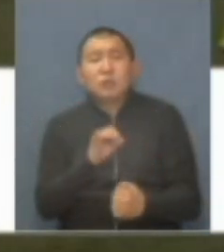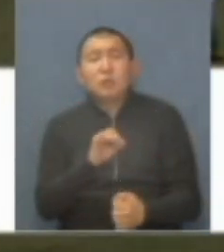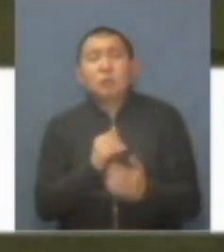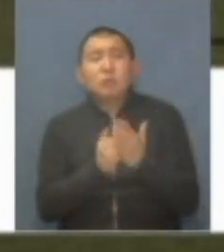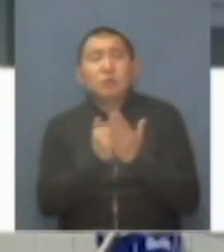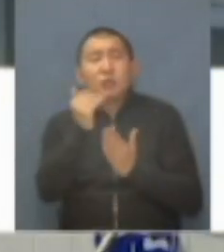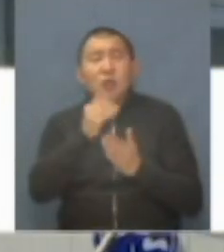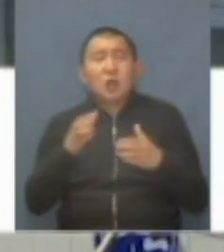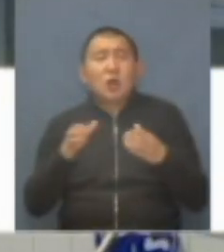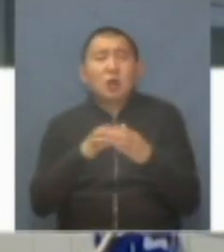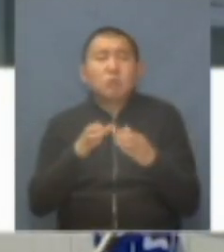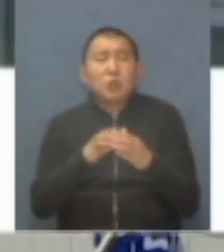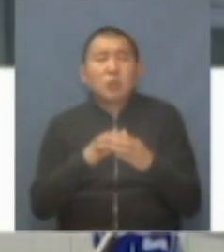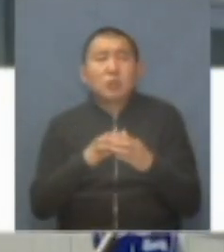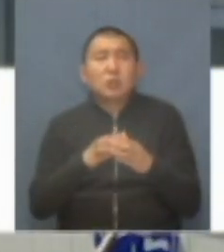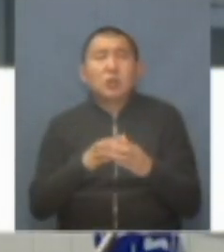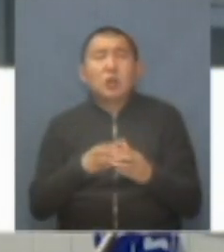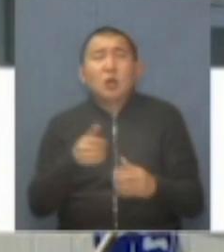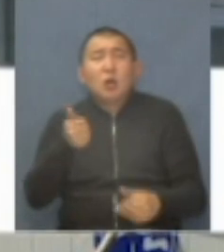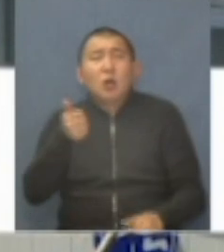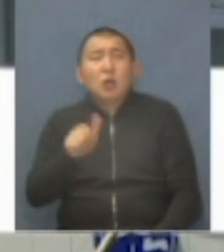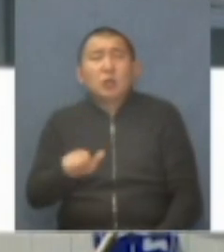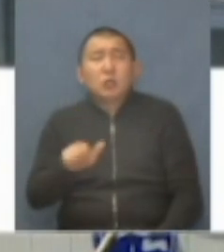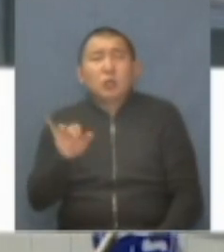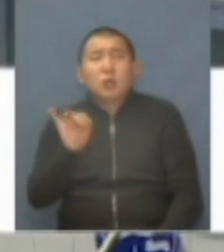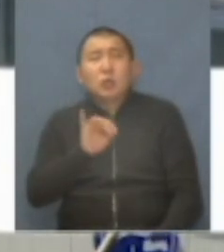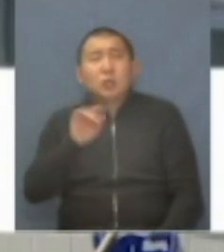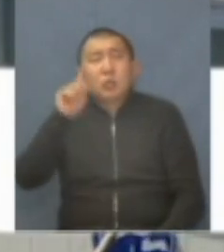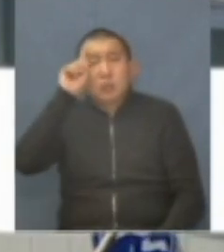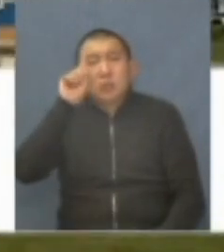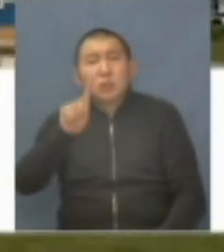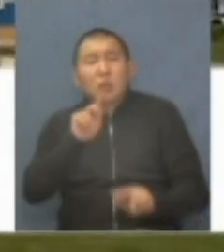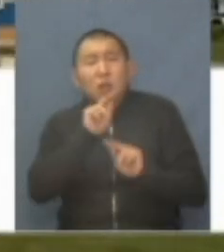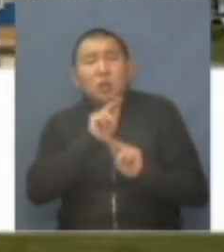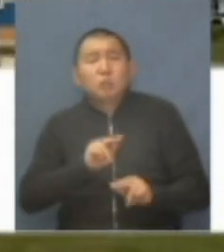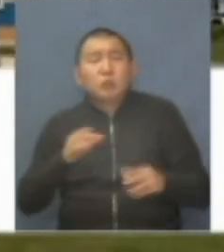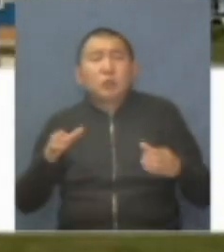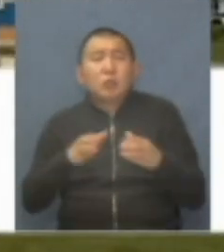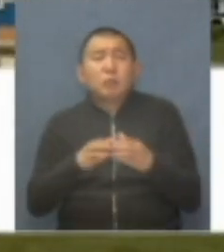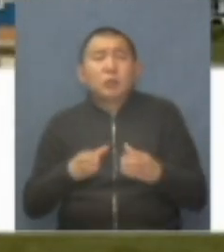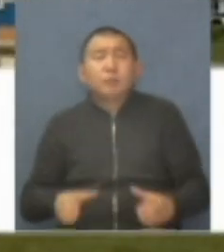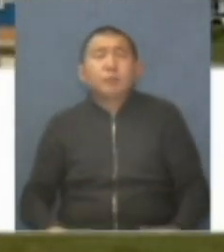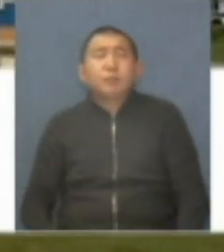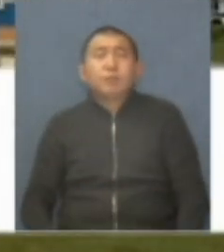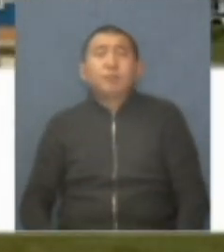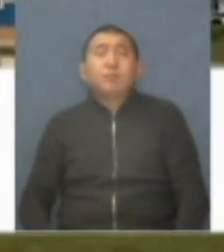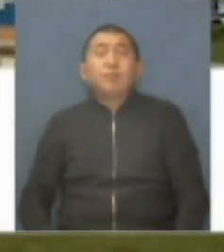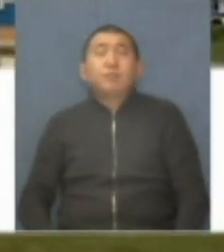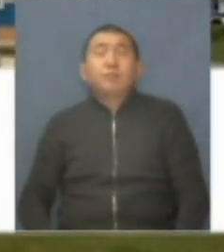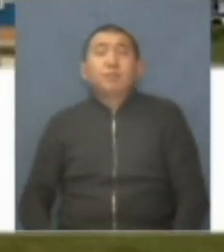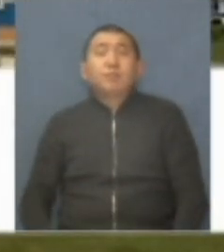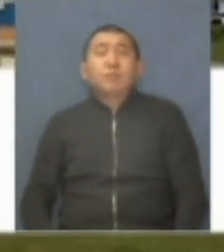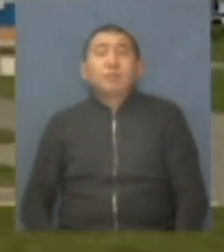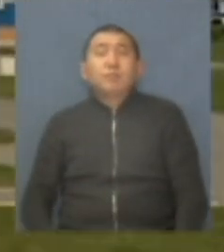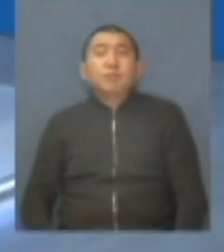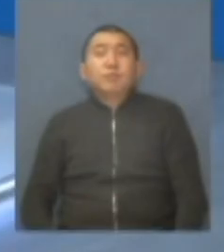духа, развитию лидерских качеств и умения работать в команде. Алексей Сафонов, Туртас Кайролдаев, Александр Каримов, Алтай Аппарат.